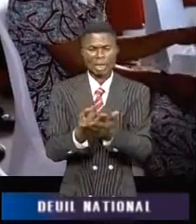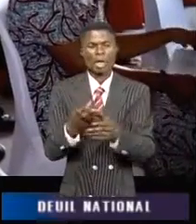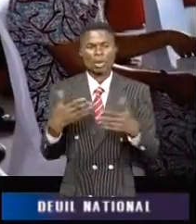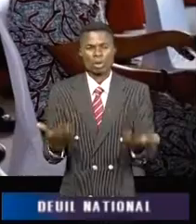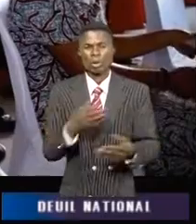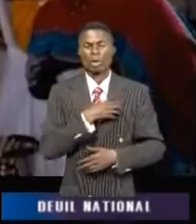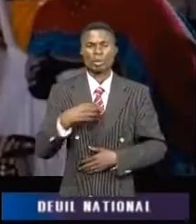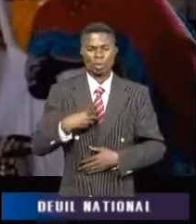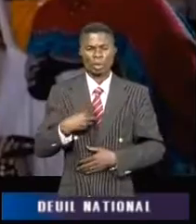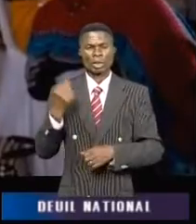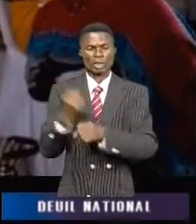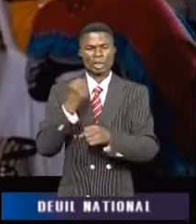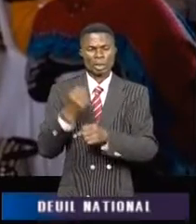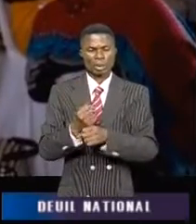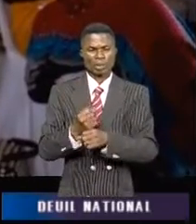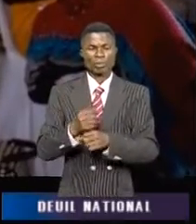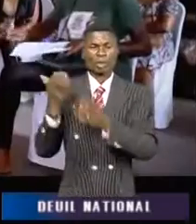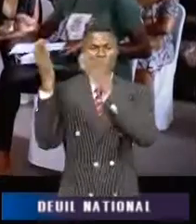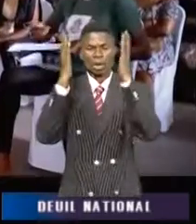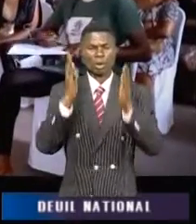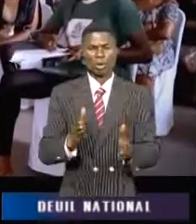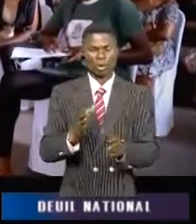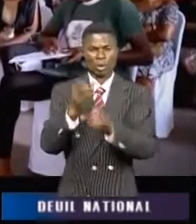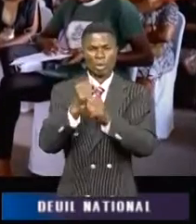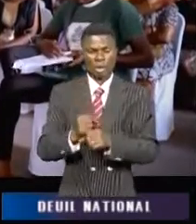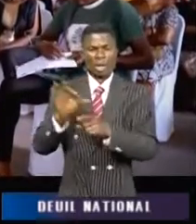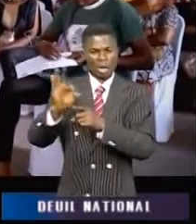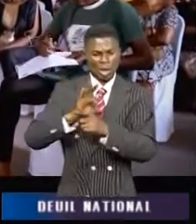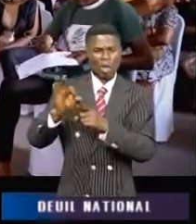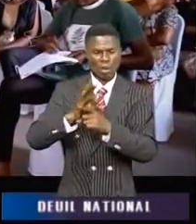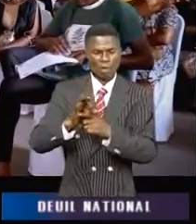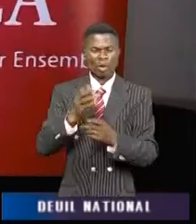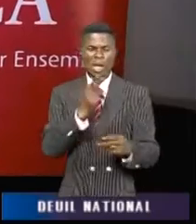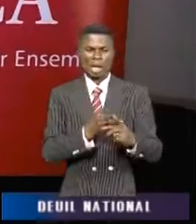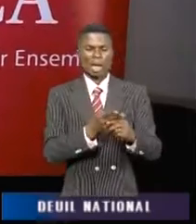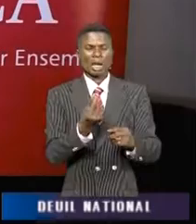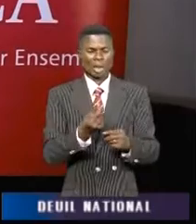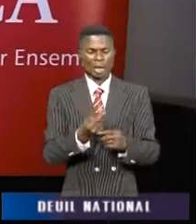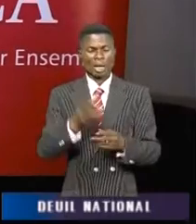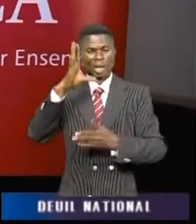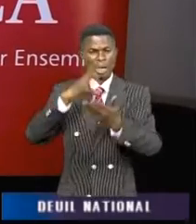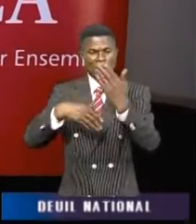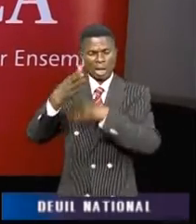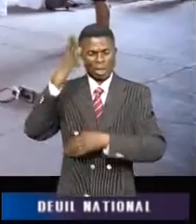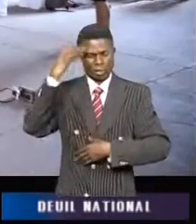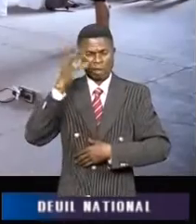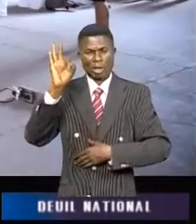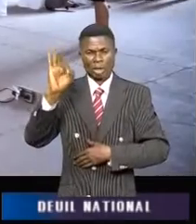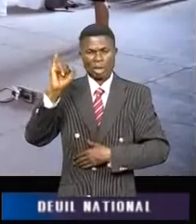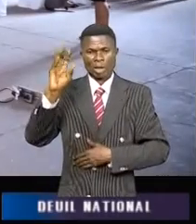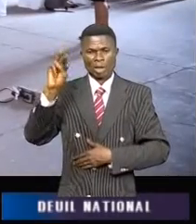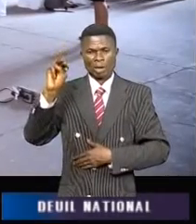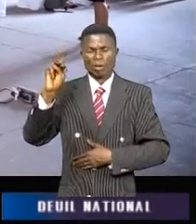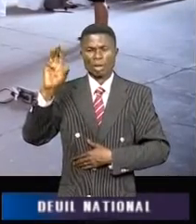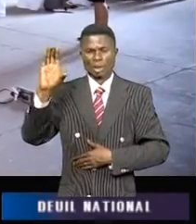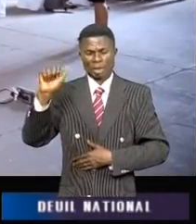femmes, qui exercent toutes une sorte de commerce, ont reçu les notions de l'épargne. Une matinée d'échange à laquelle Finca RDC a ajouté une